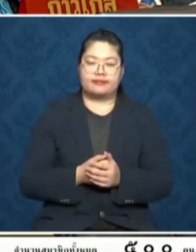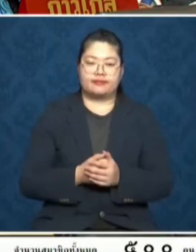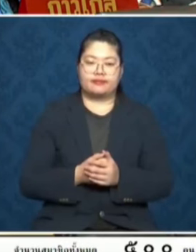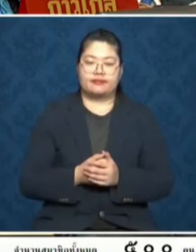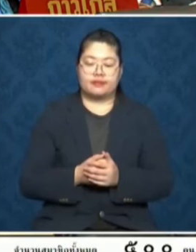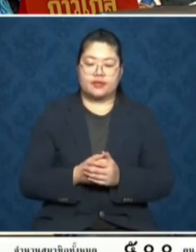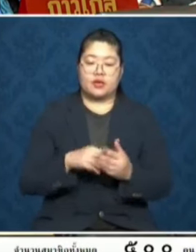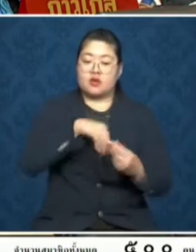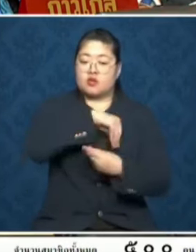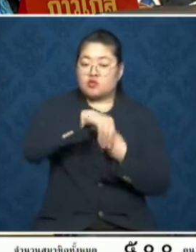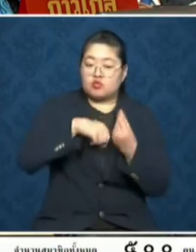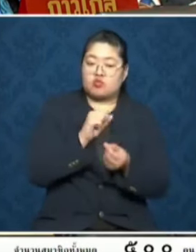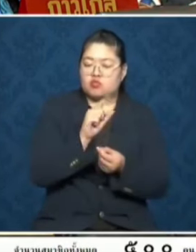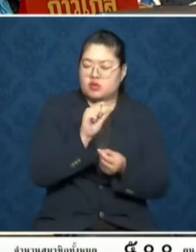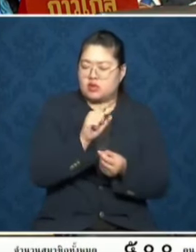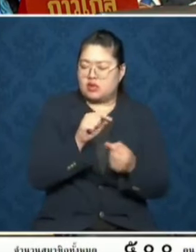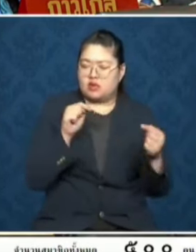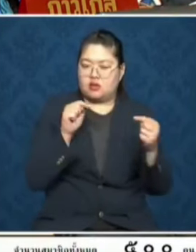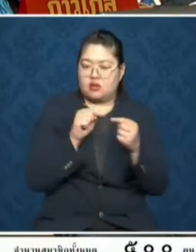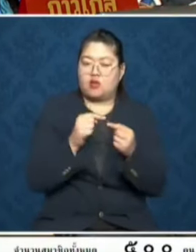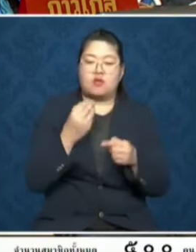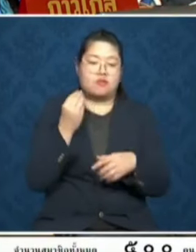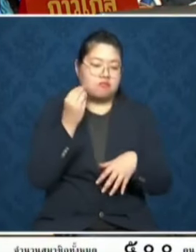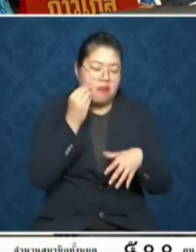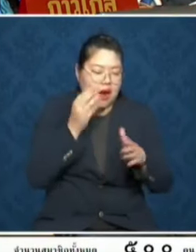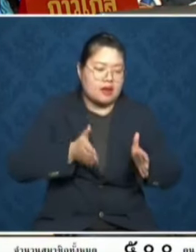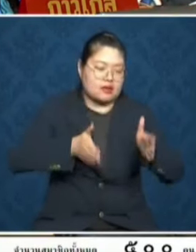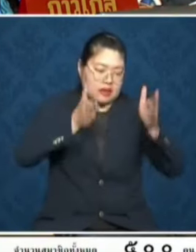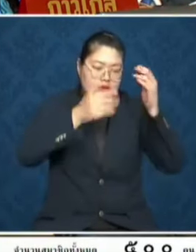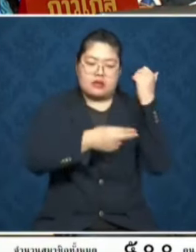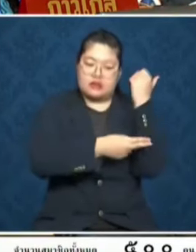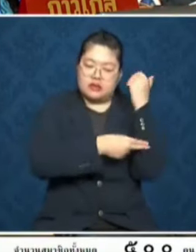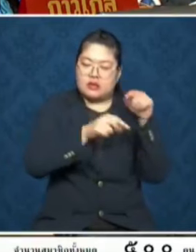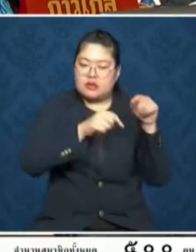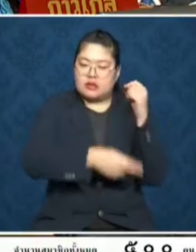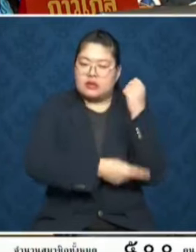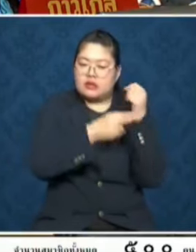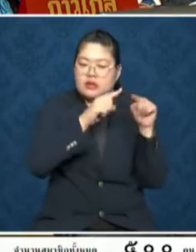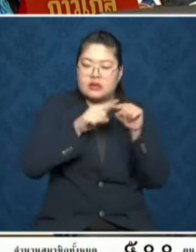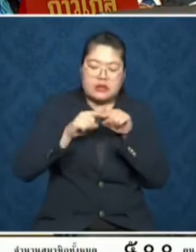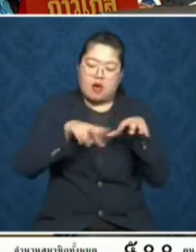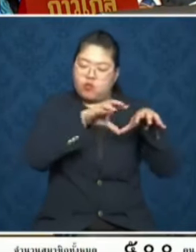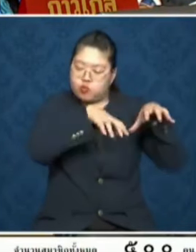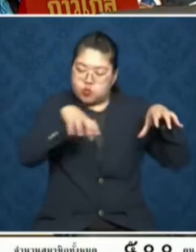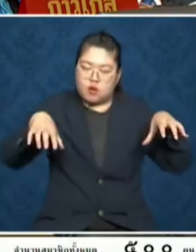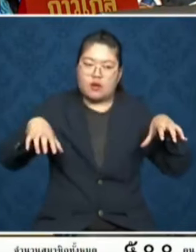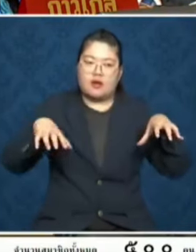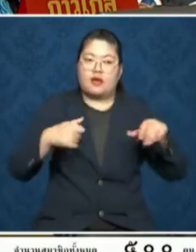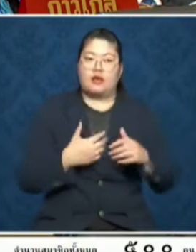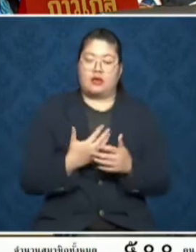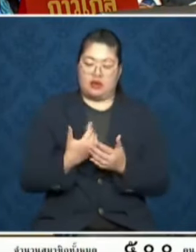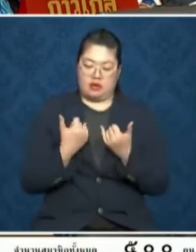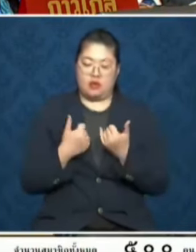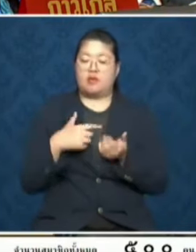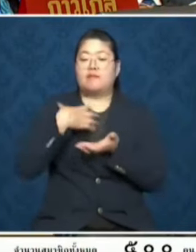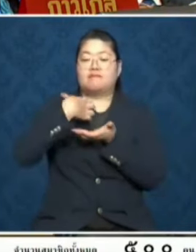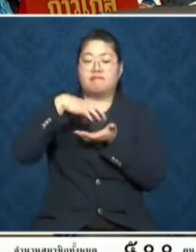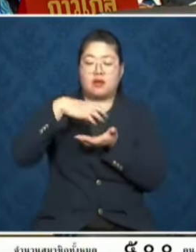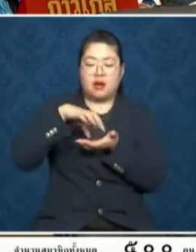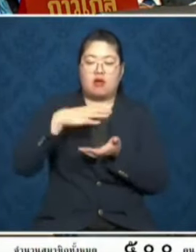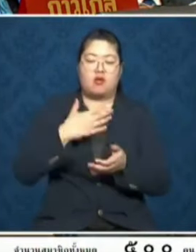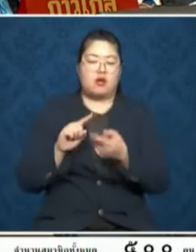เรื่องธุรกิจเชิงพาณิชย์บนที่ดินราชพัสดุยังไม่จบแค่นี้ค่ะท่านประธานยังมีซีรีส์ที่เพื่อนๆและเพื่อนๆสมาชิ